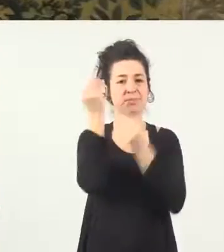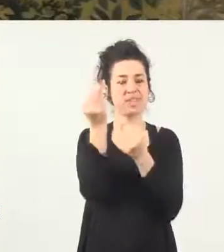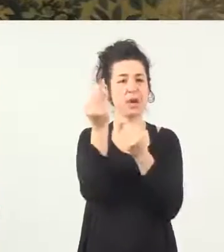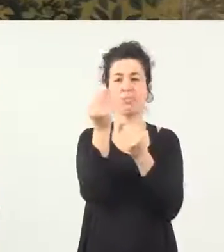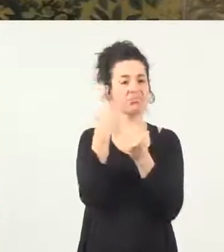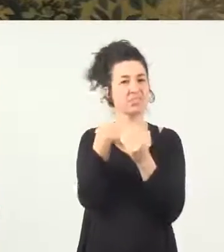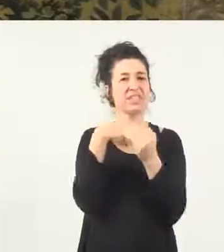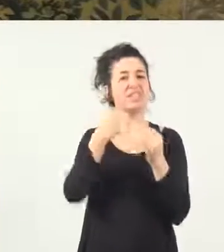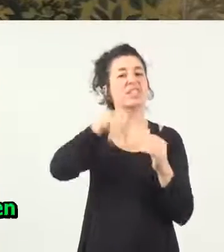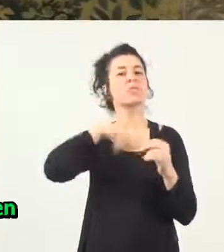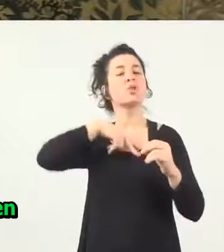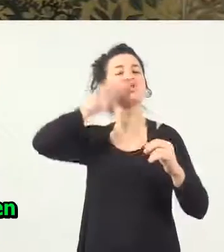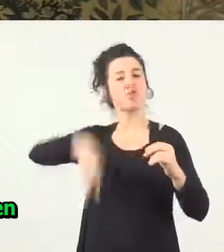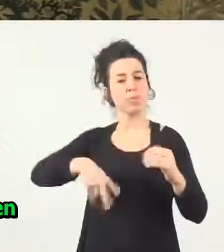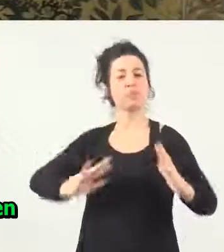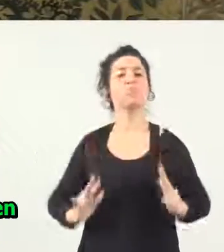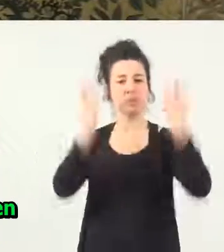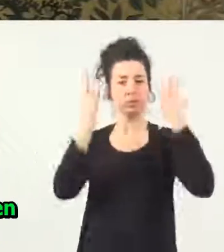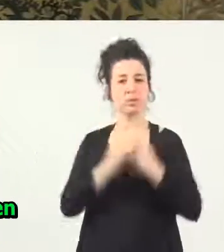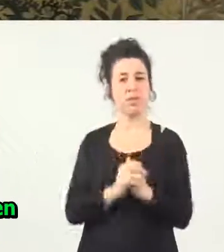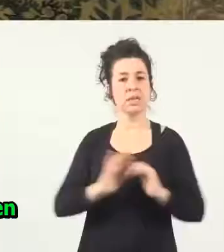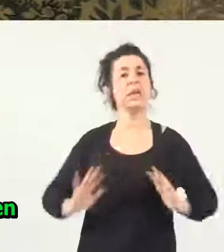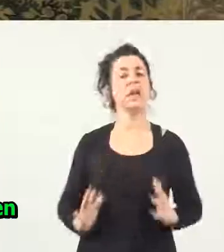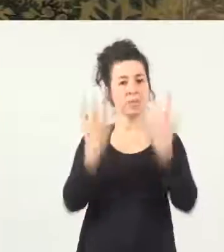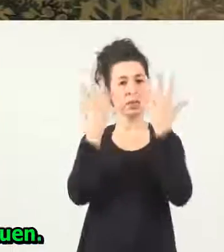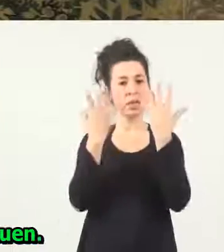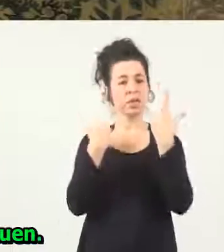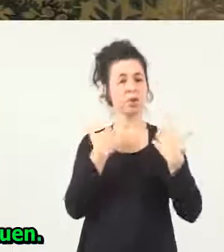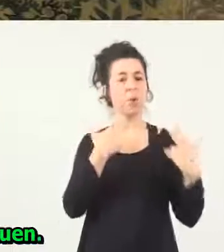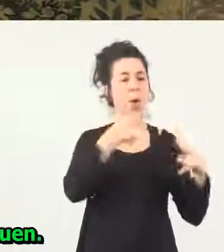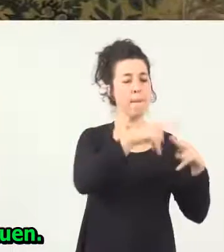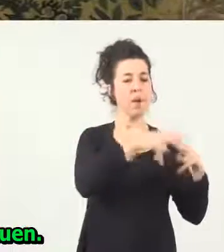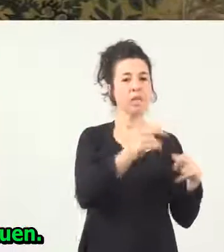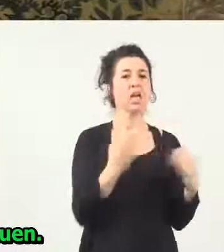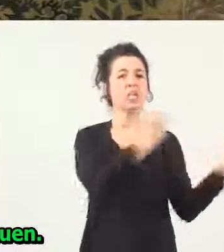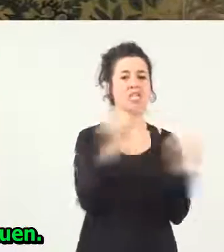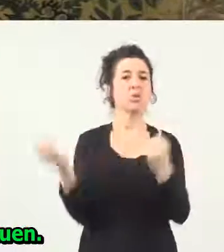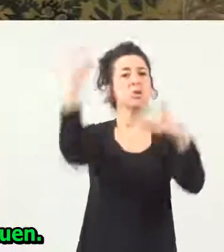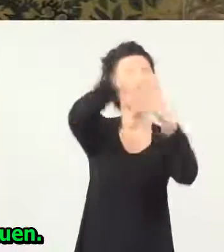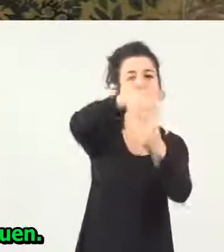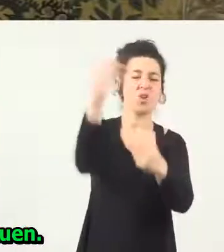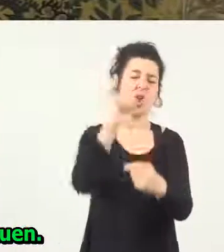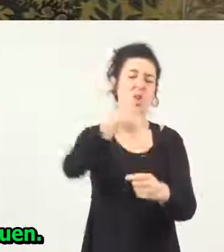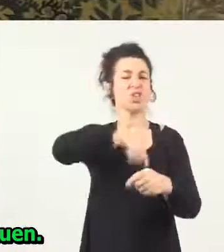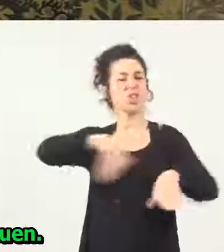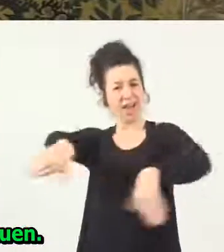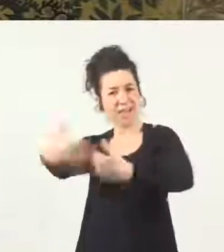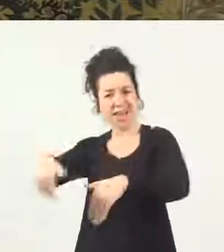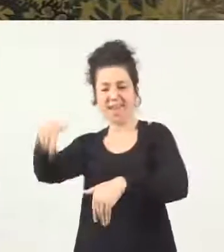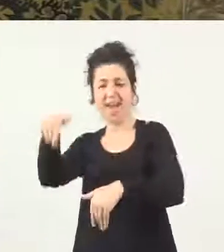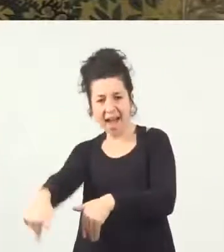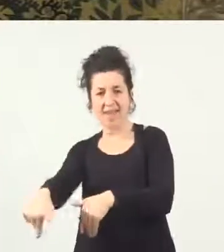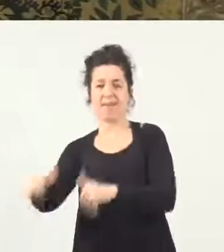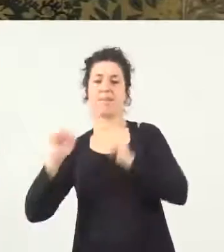ere iraultzaileak. Eta, zentzu horretan planteatzen genuen politika. Ez instituzioen egotea, baizik eta gu kaletik aldatu nahi